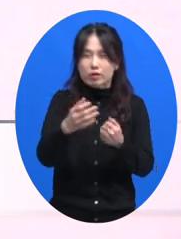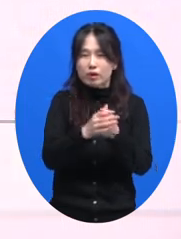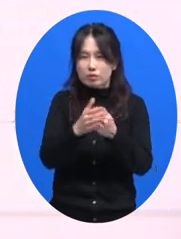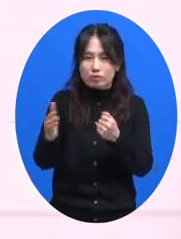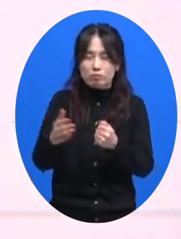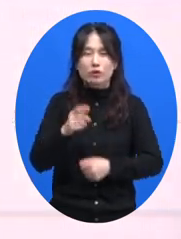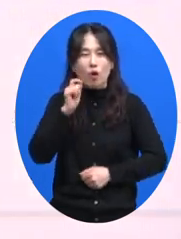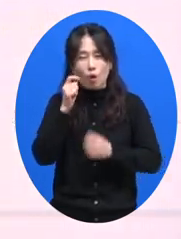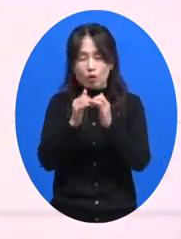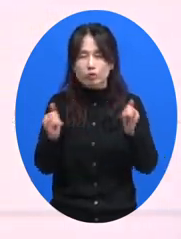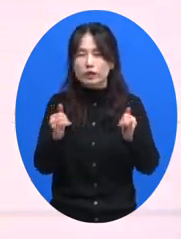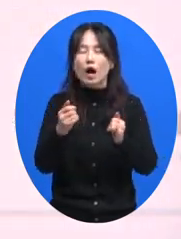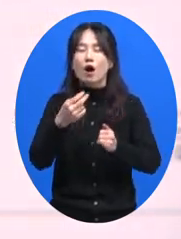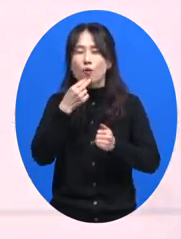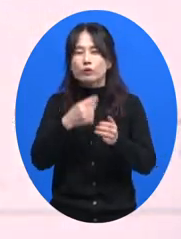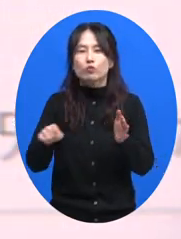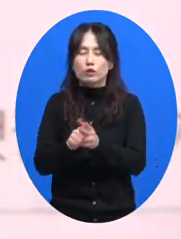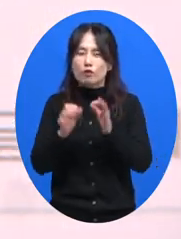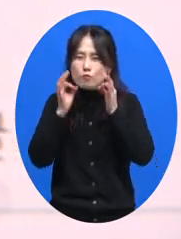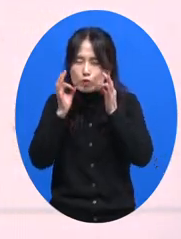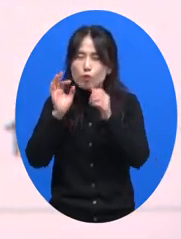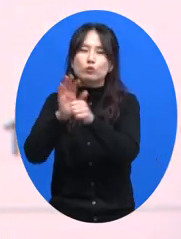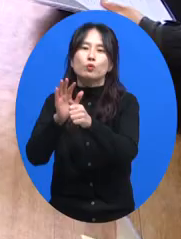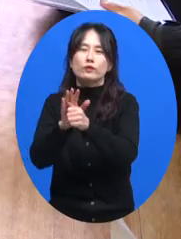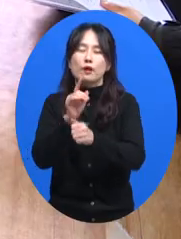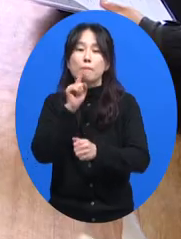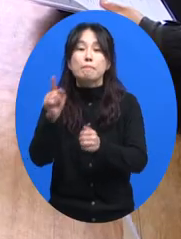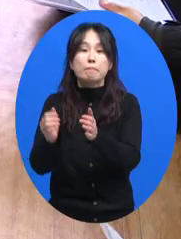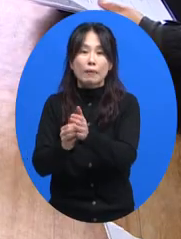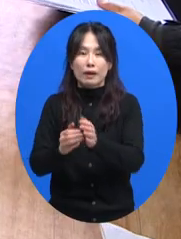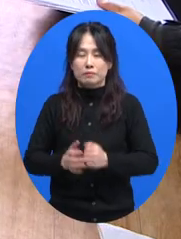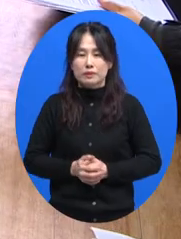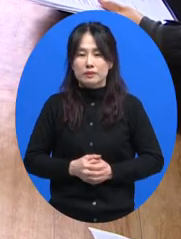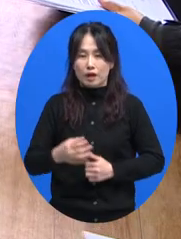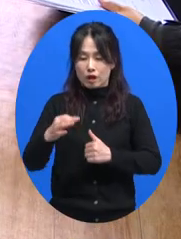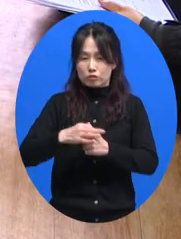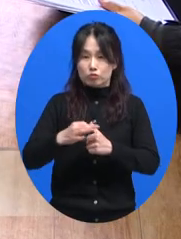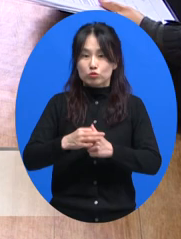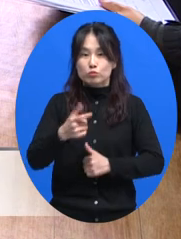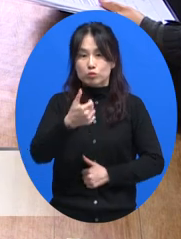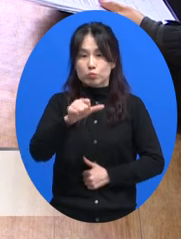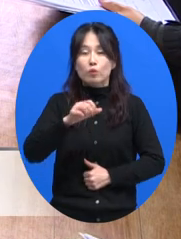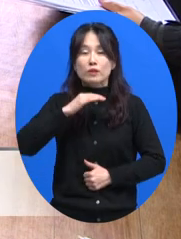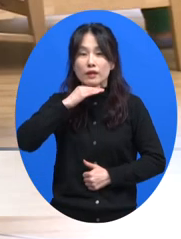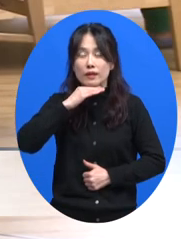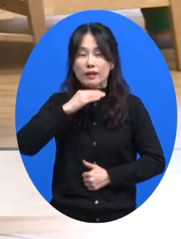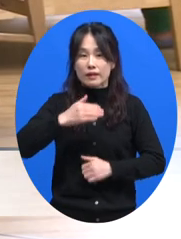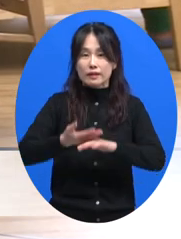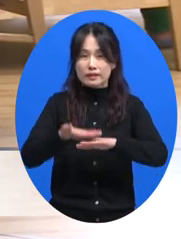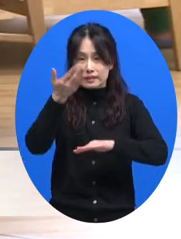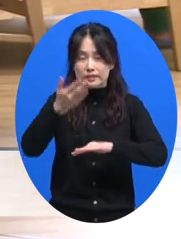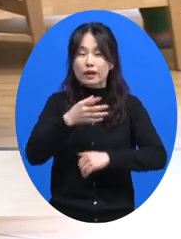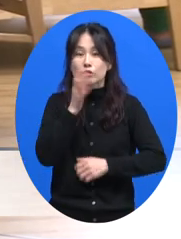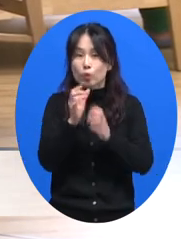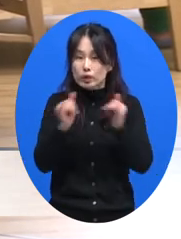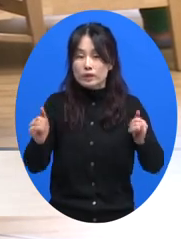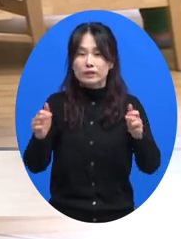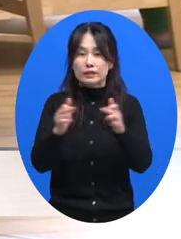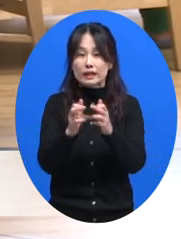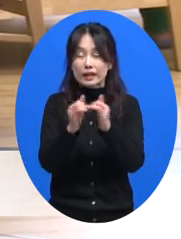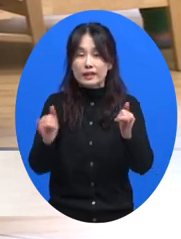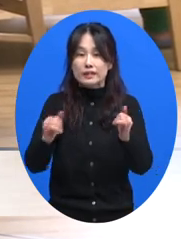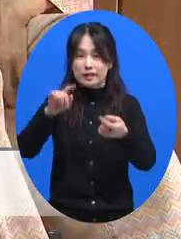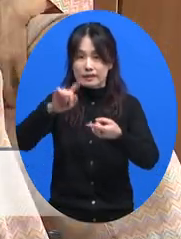위협받는 도민이 없도록 최선을 다하겠다라고 말했습니다 돈은 기초생활수급 65세 이상 노인 가구와 중증 장애인가구 대상